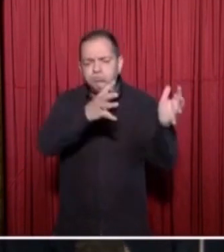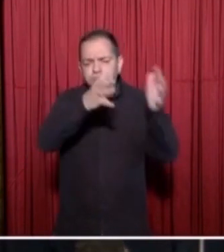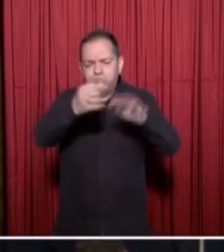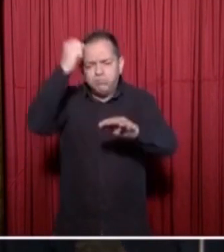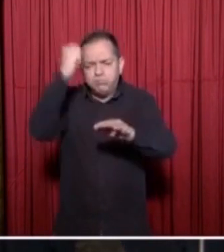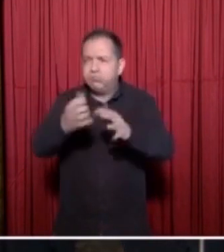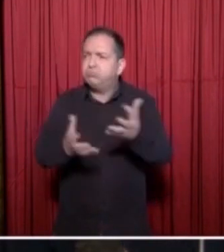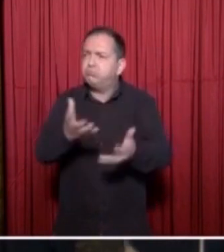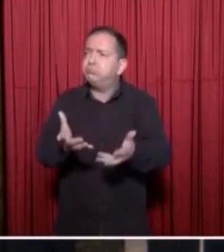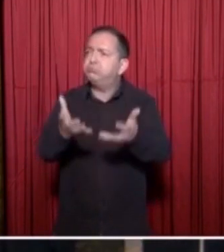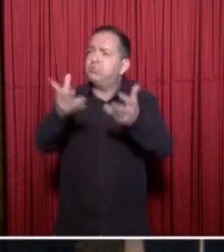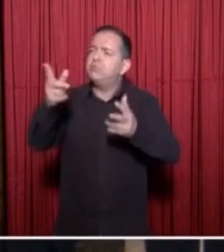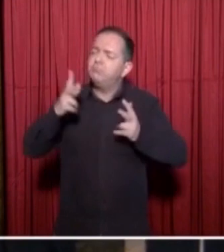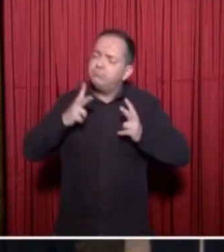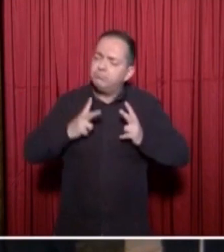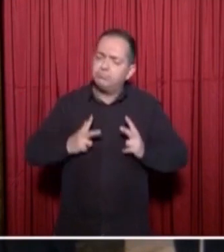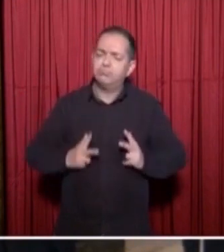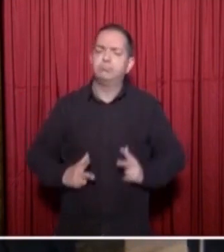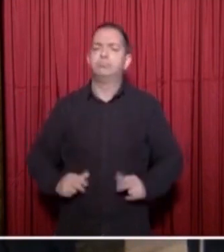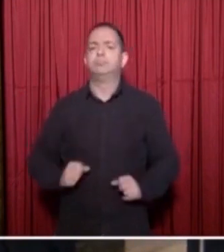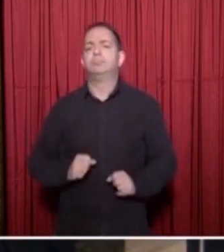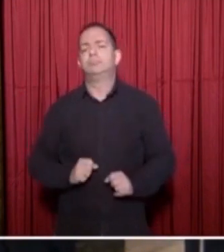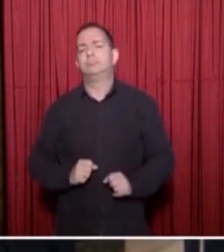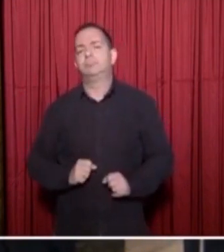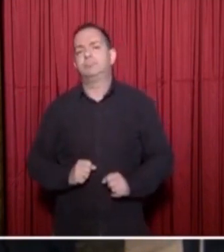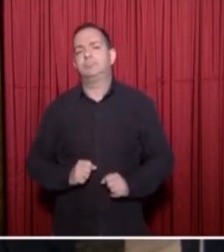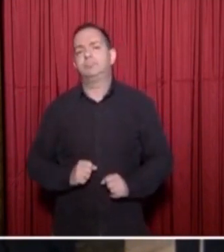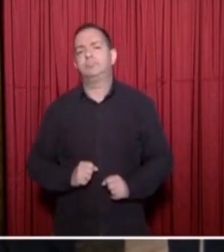το θυσιαστήριον σου μόσχους.